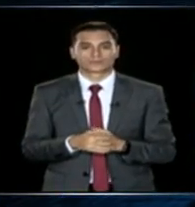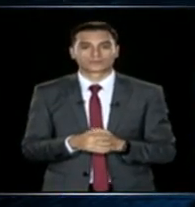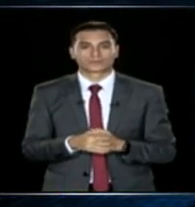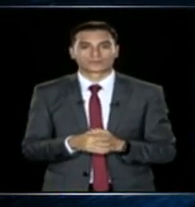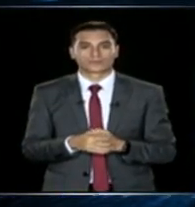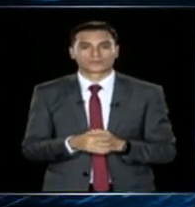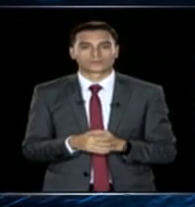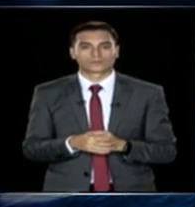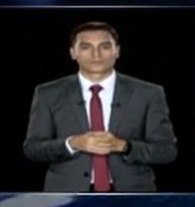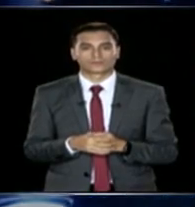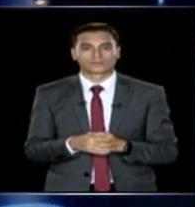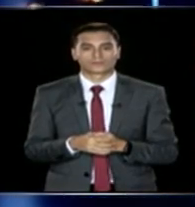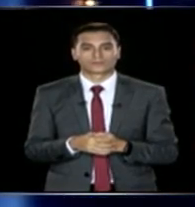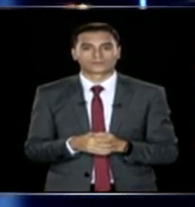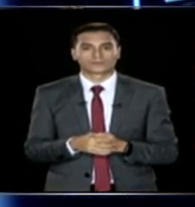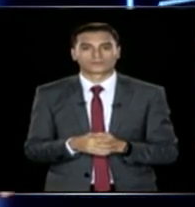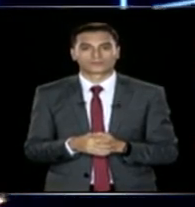سؤال السرعة.